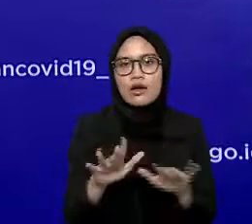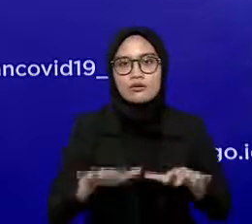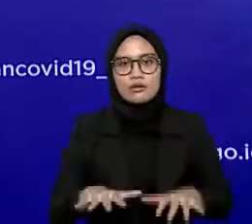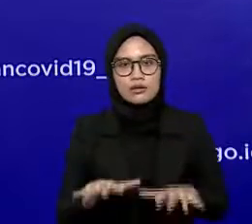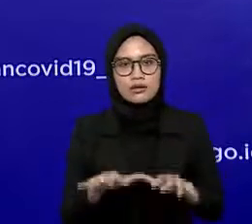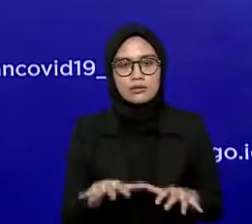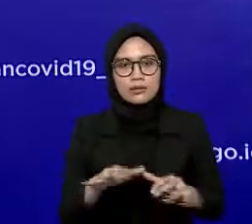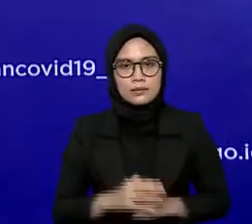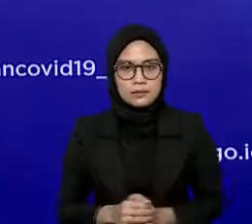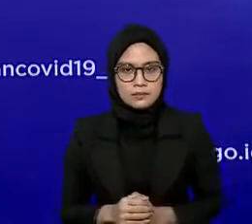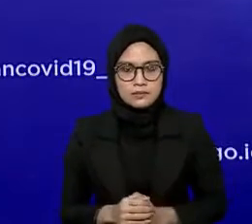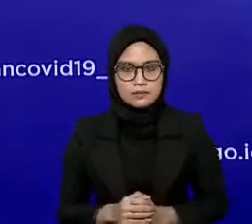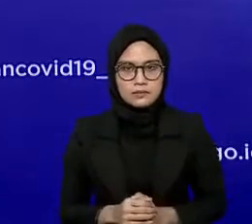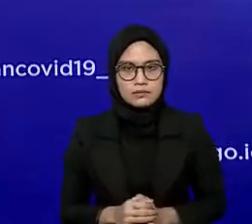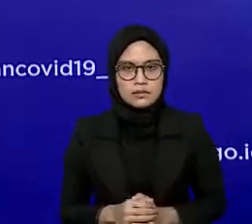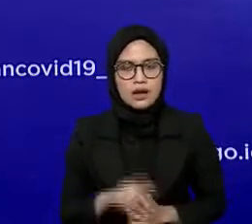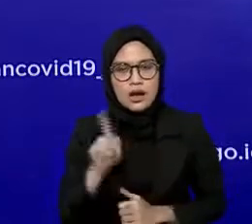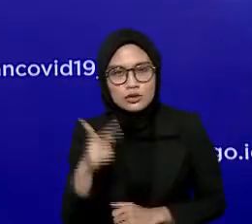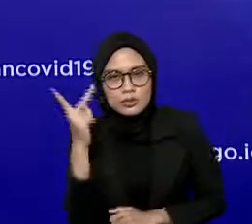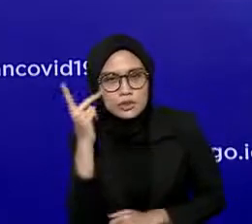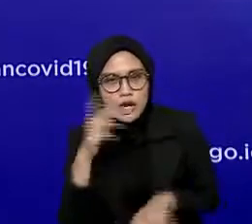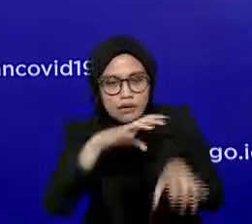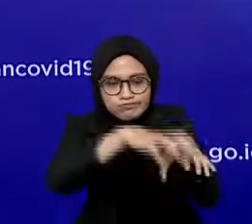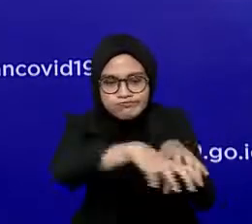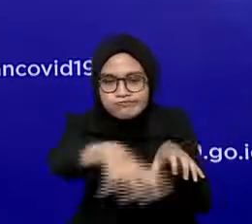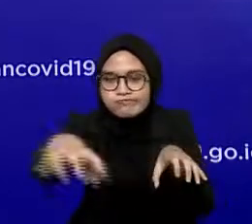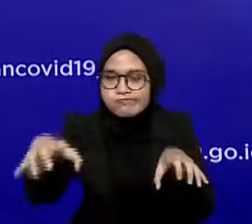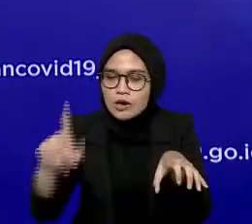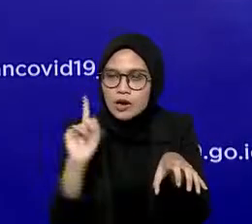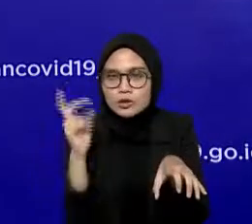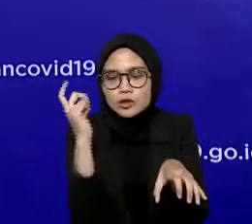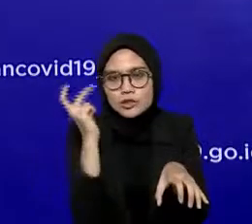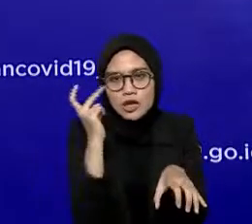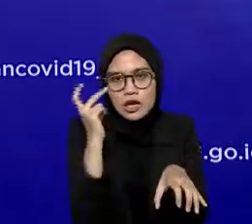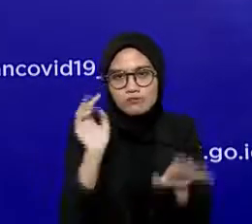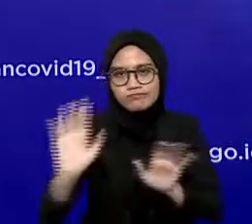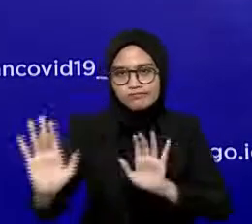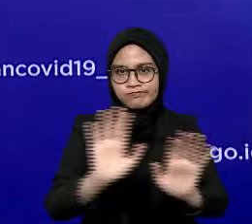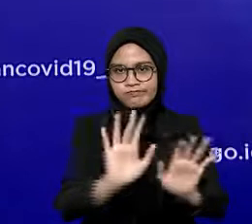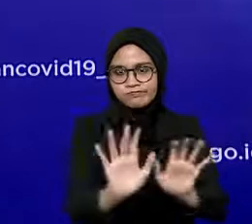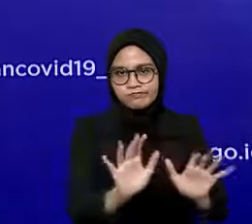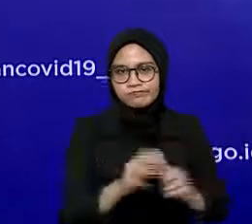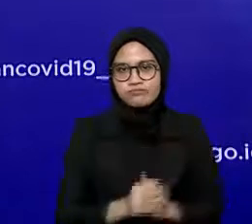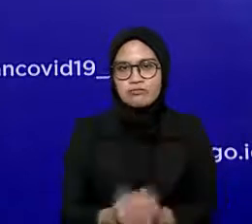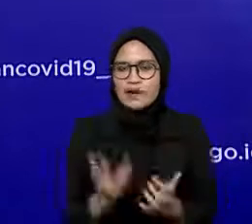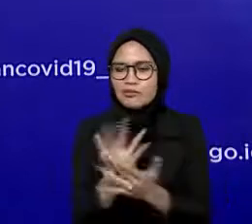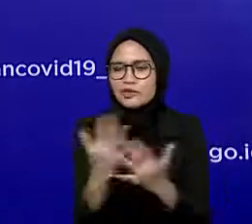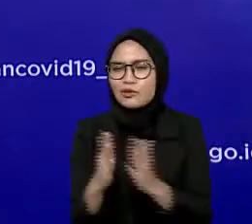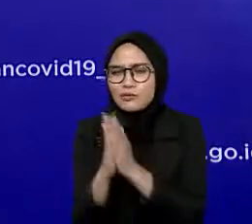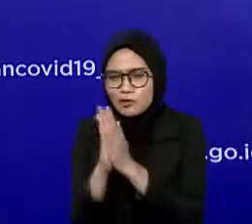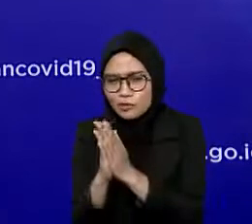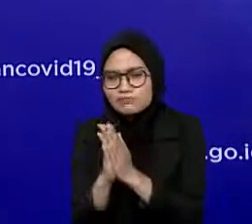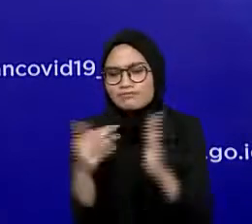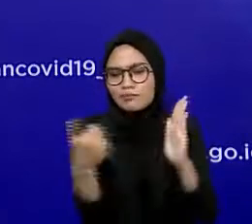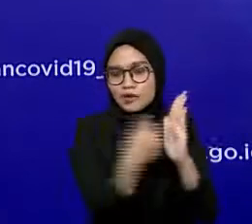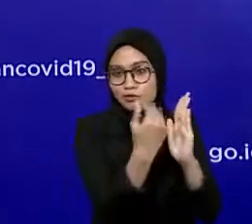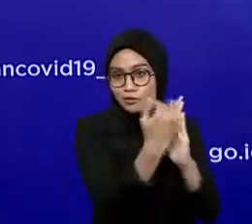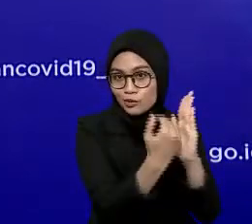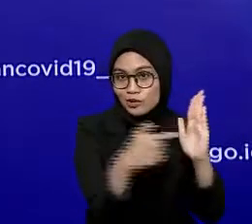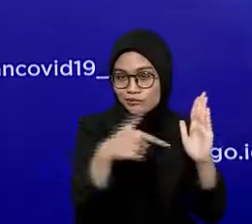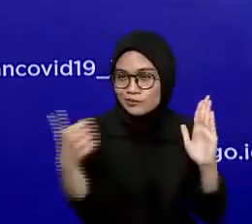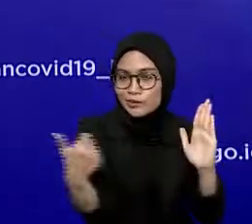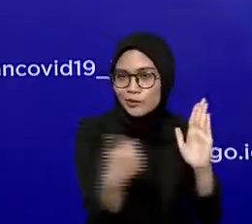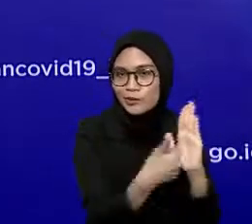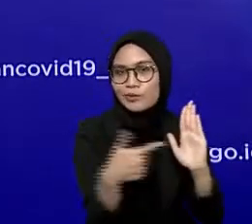memastikan tidak ada kenaikan kasus selama periode ini. Masyarakat juga dimohon untuk mematuhi kebijakan yang ditetapkan